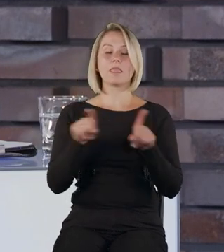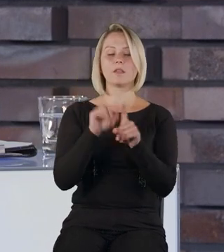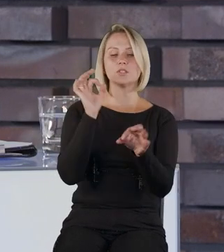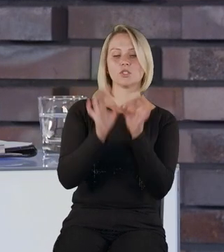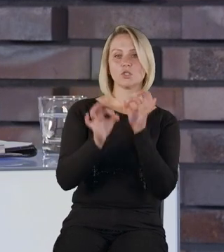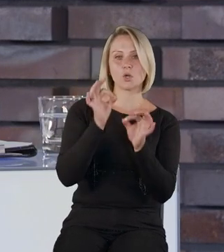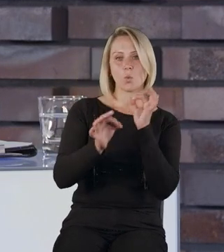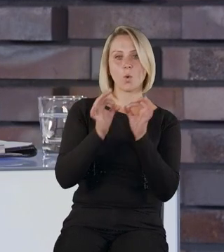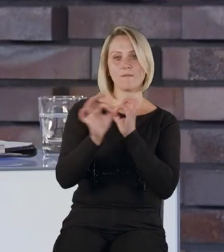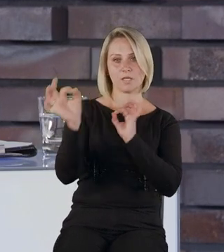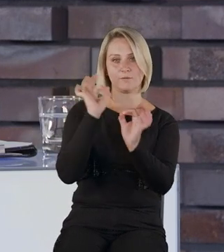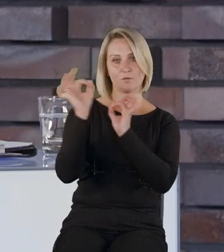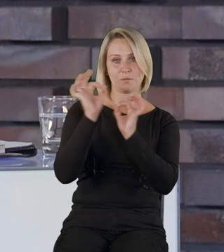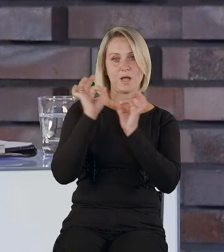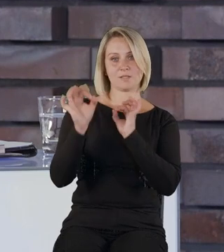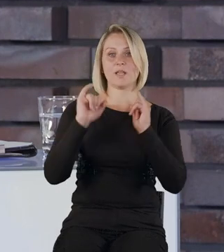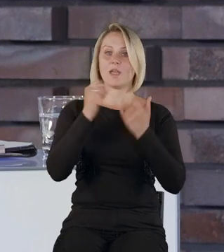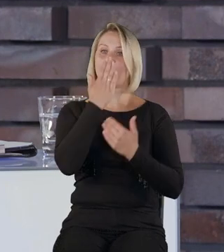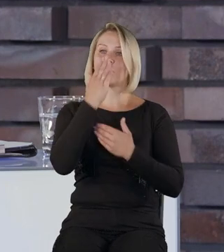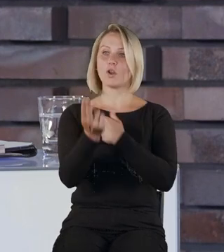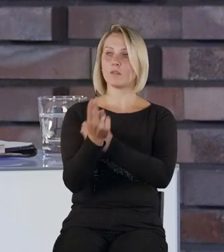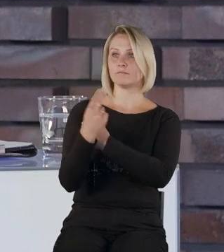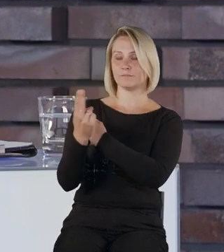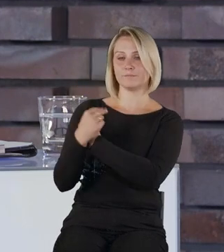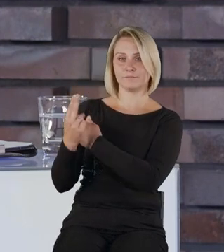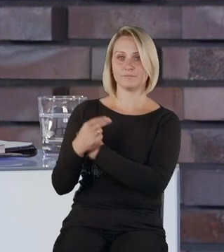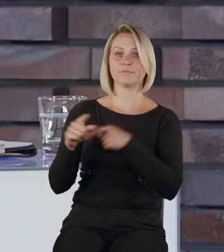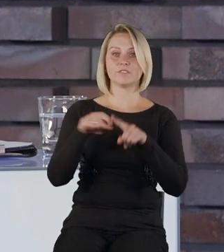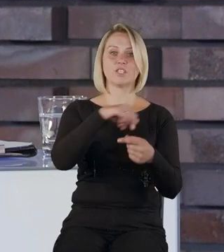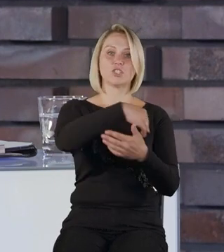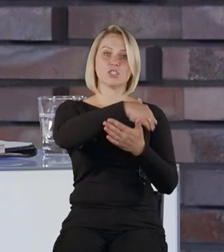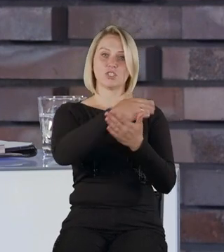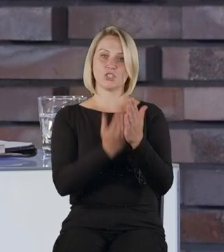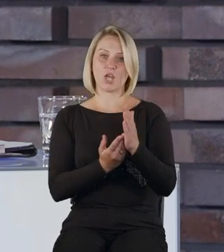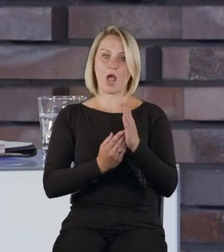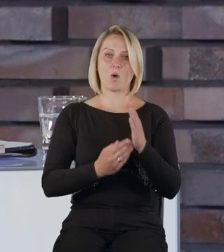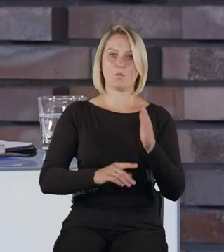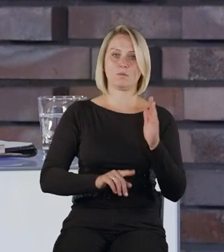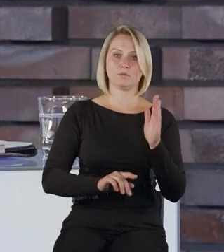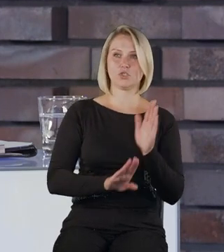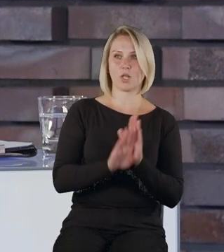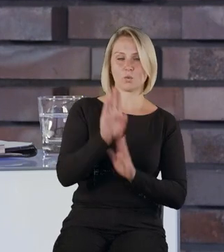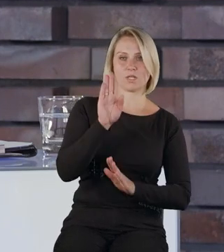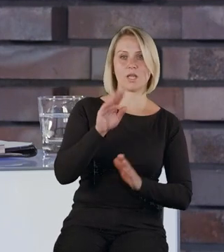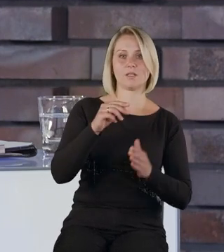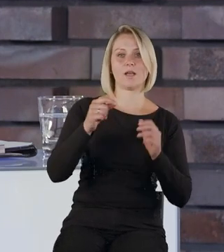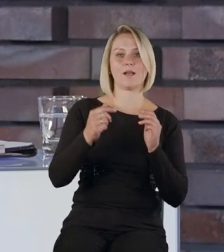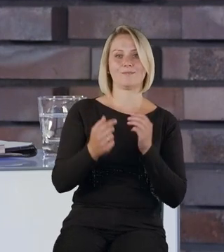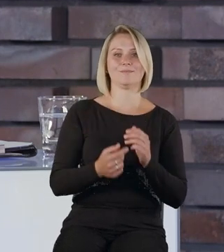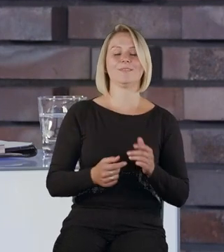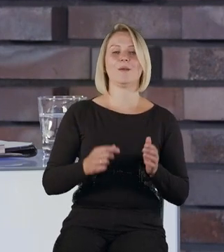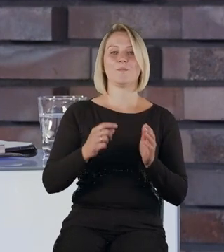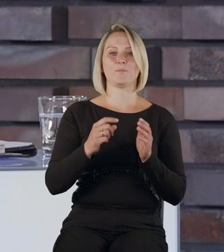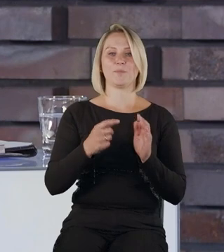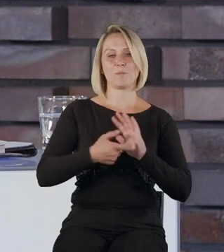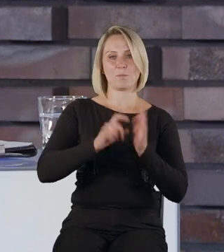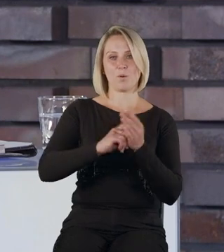szczegółowych informacji na temat rekrutacji udziela również dział kształcenia, czyli pokój numer 10 w